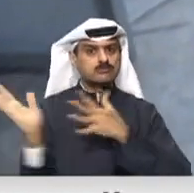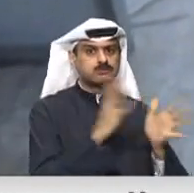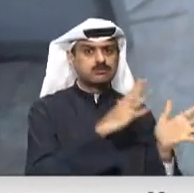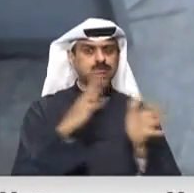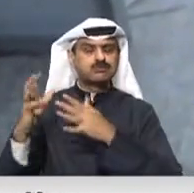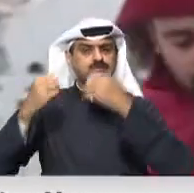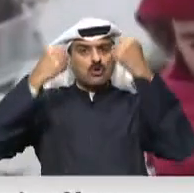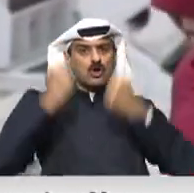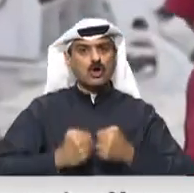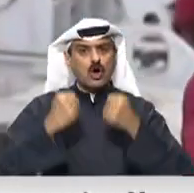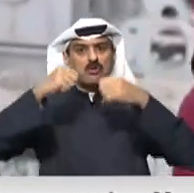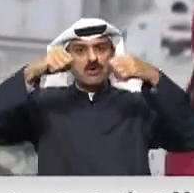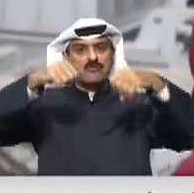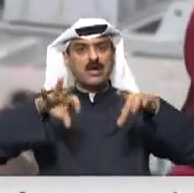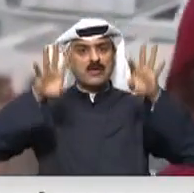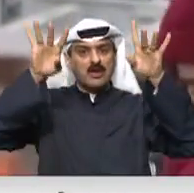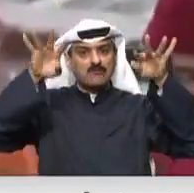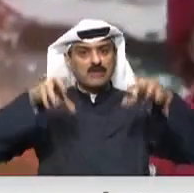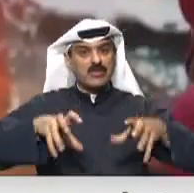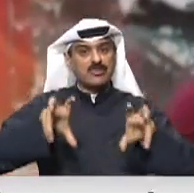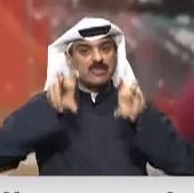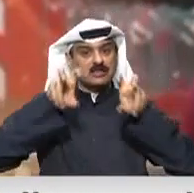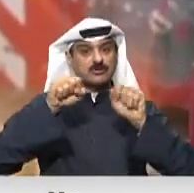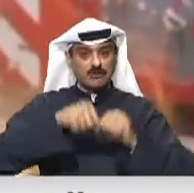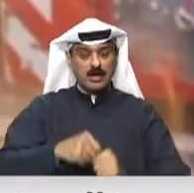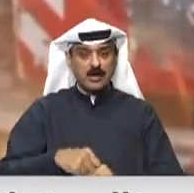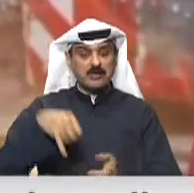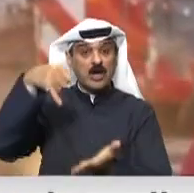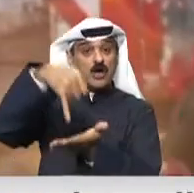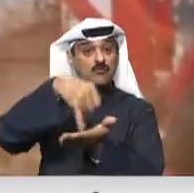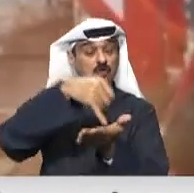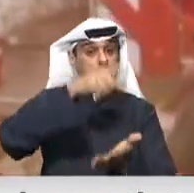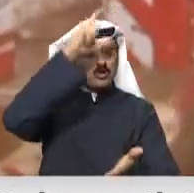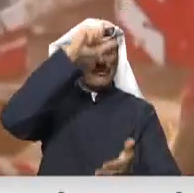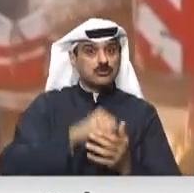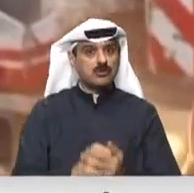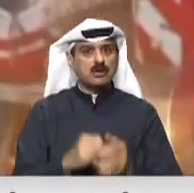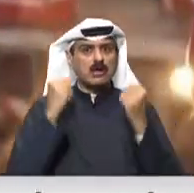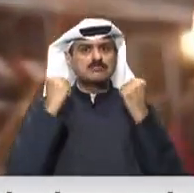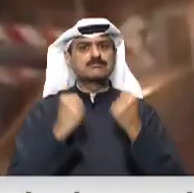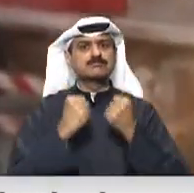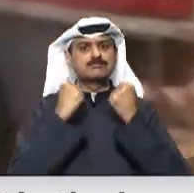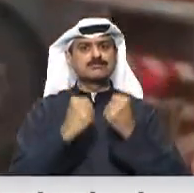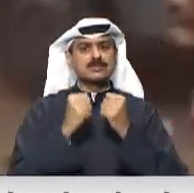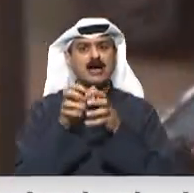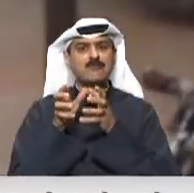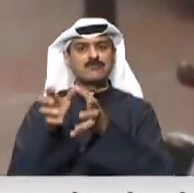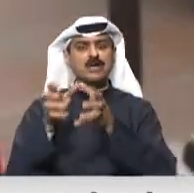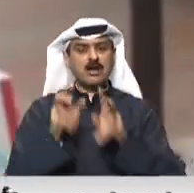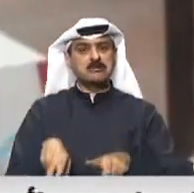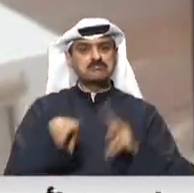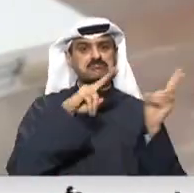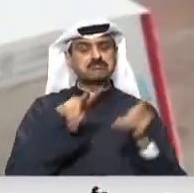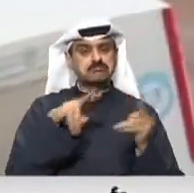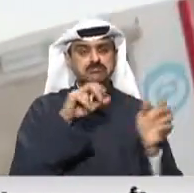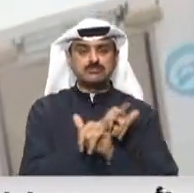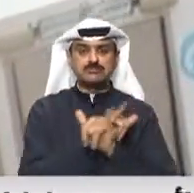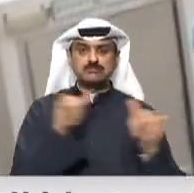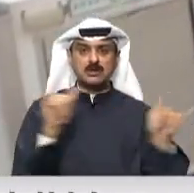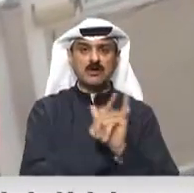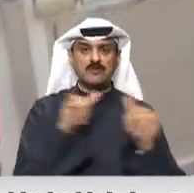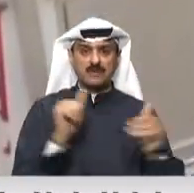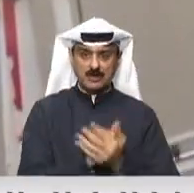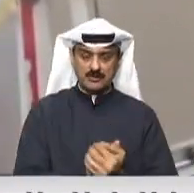معظم المدن التركية، وهو ما طبعا واجه صعوبة لفرق الإنقاذ، إضافة إلى صعوبة